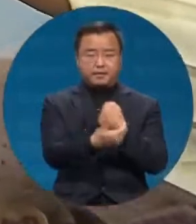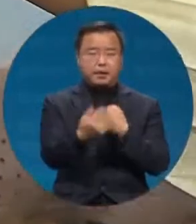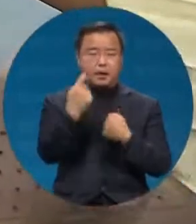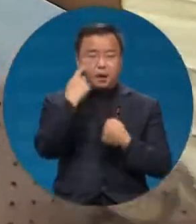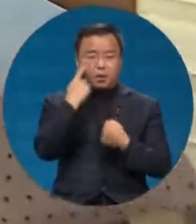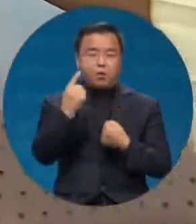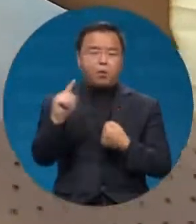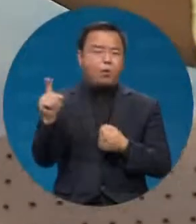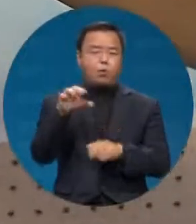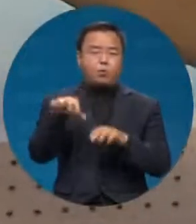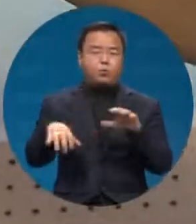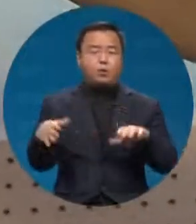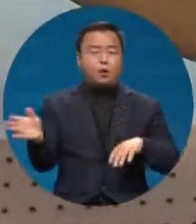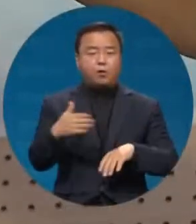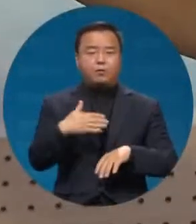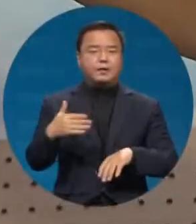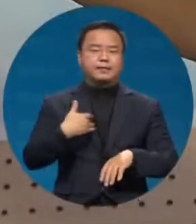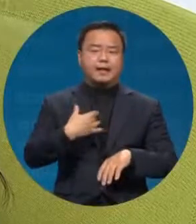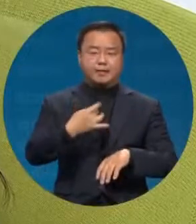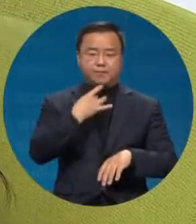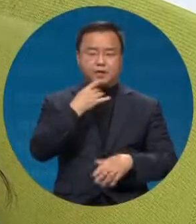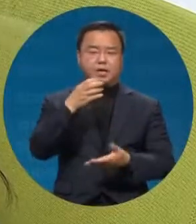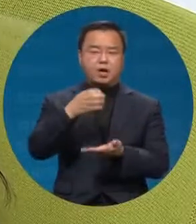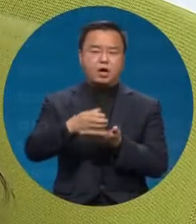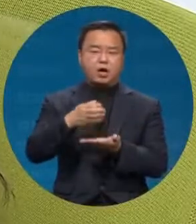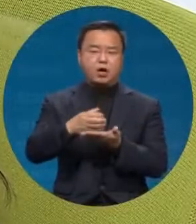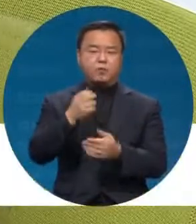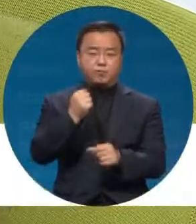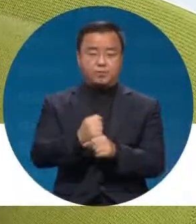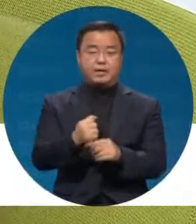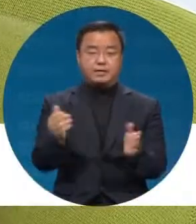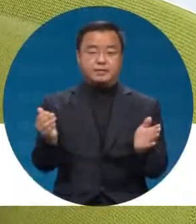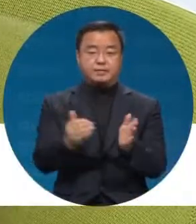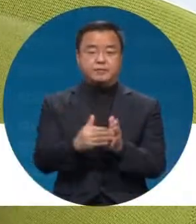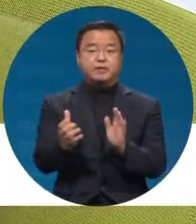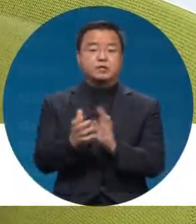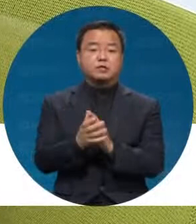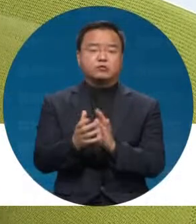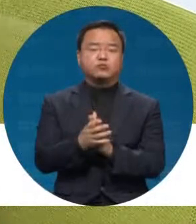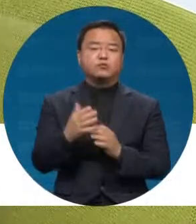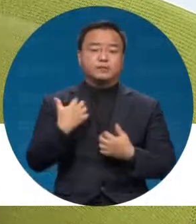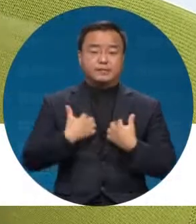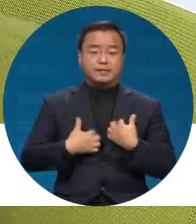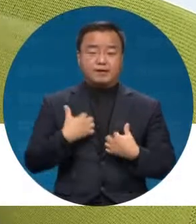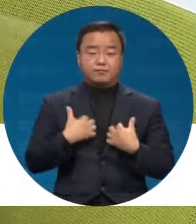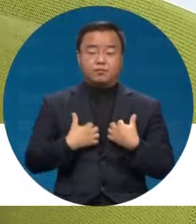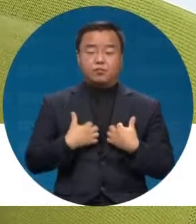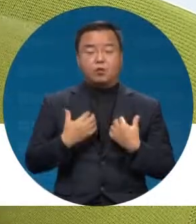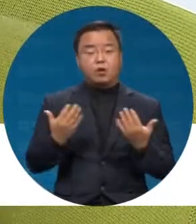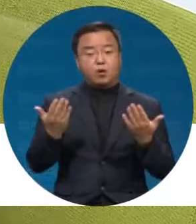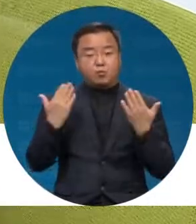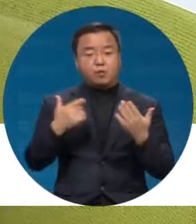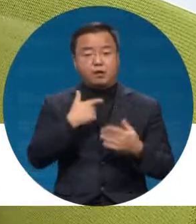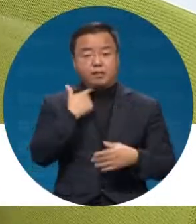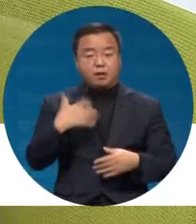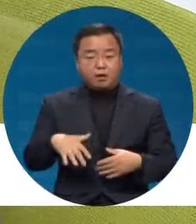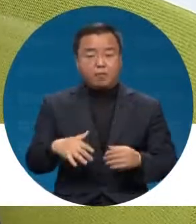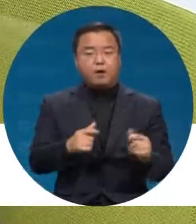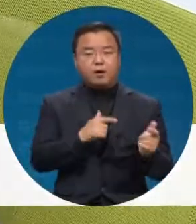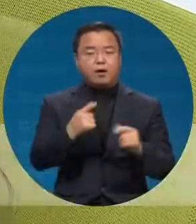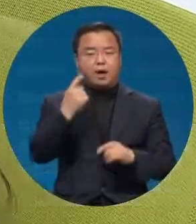없는 나만의 컵 이 만들어집니다 슝 얻어도 제모 코 학교에서 안 하는 것도 로 에서